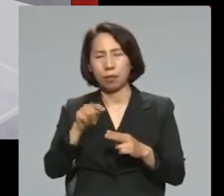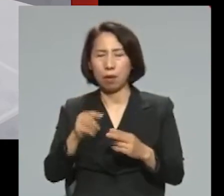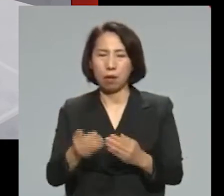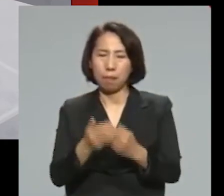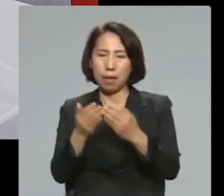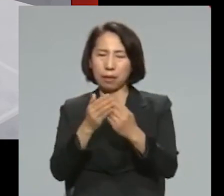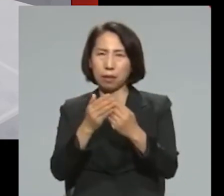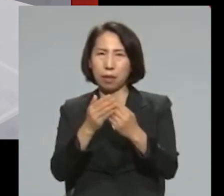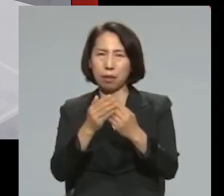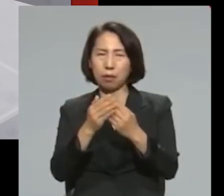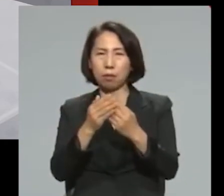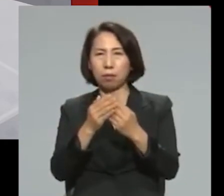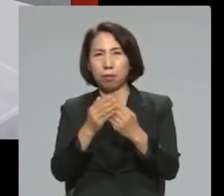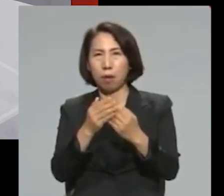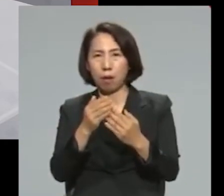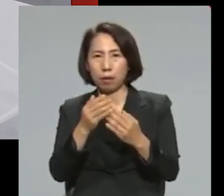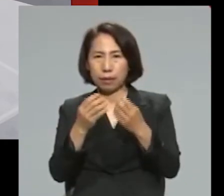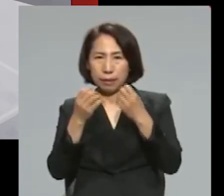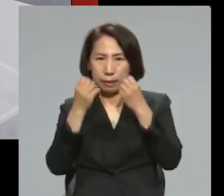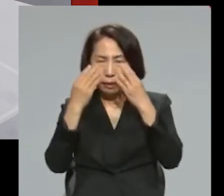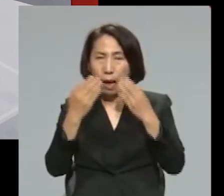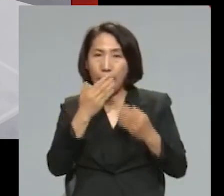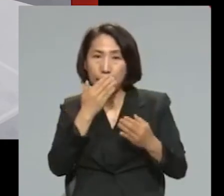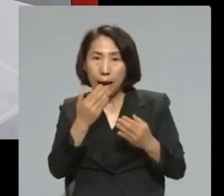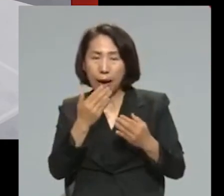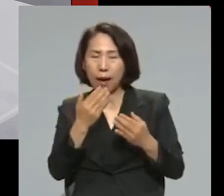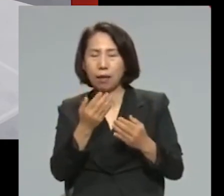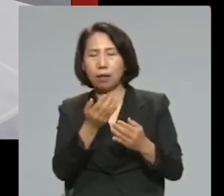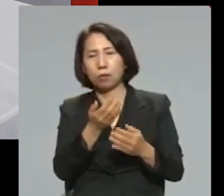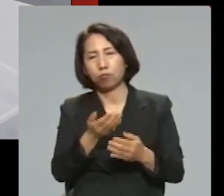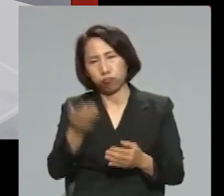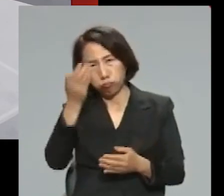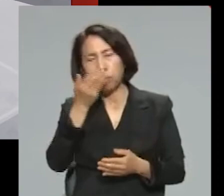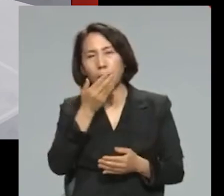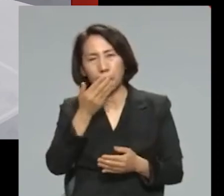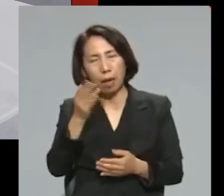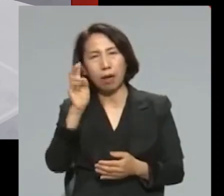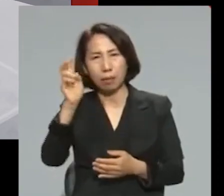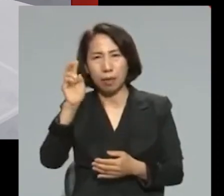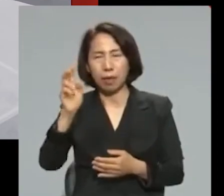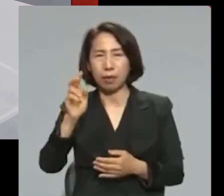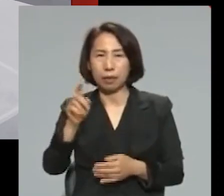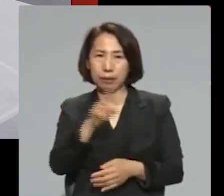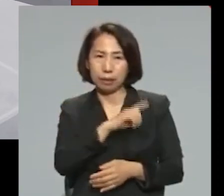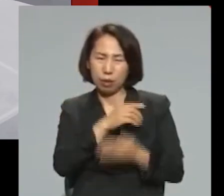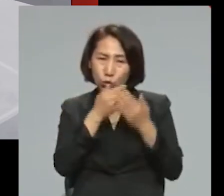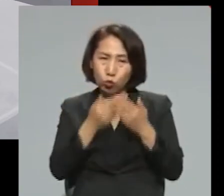발전의 신성장 동력의 장소입니다. 최우선 과제로 이제